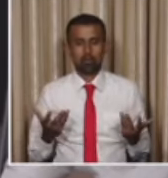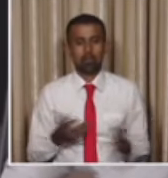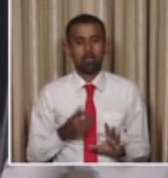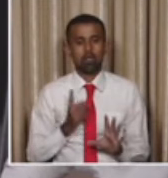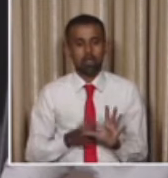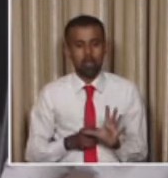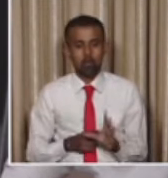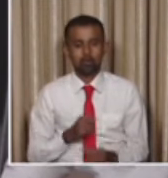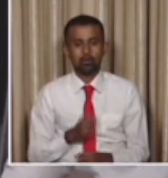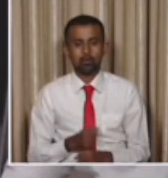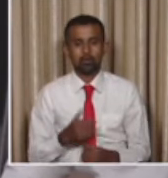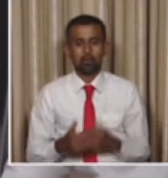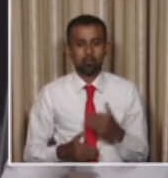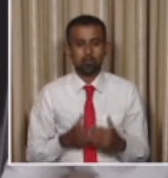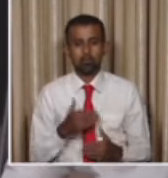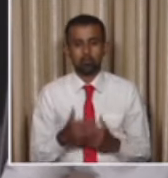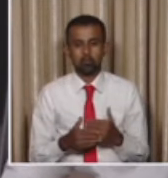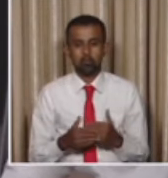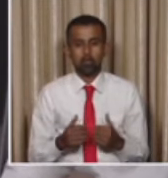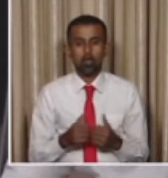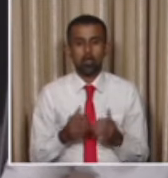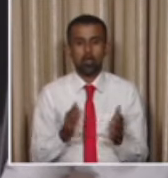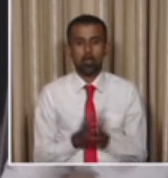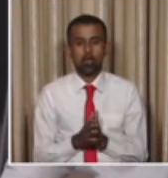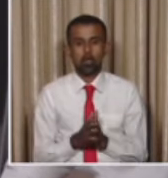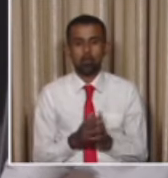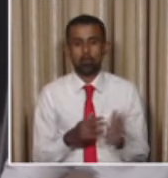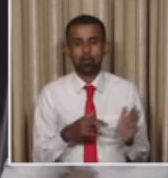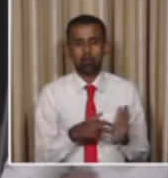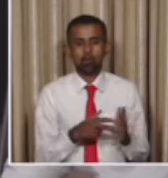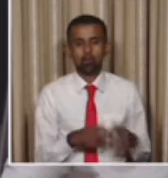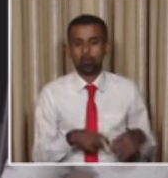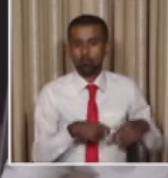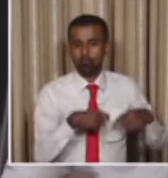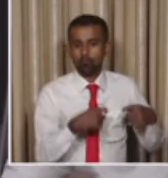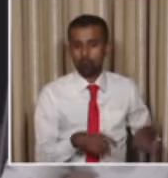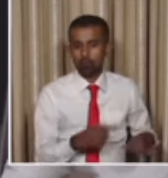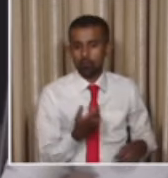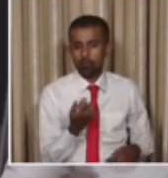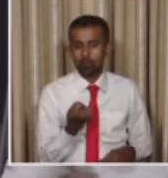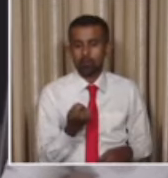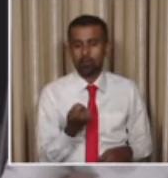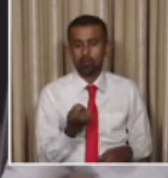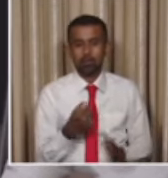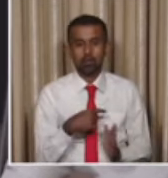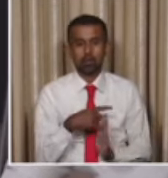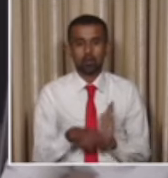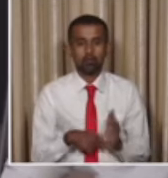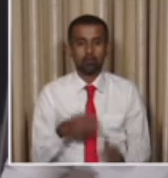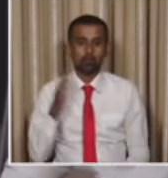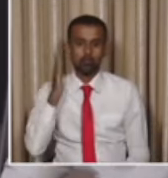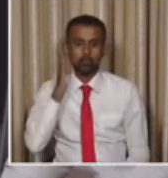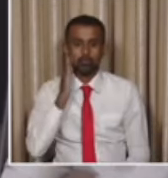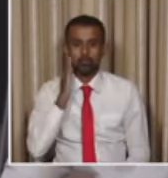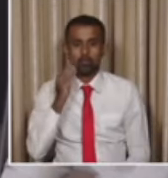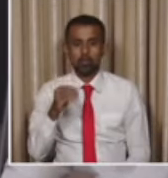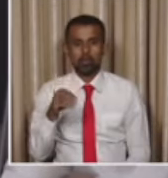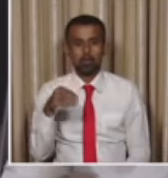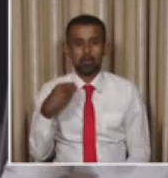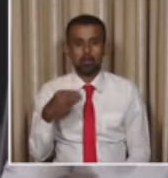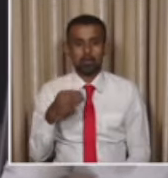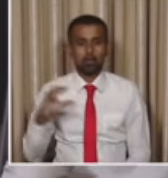හැමදාම ආණ්ඩු කරේ මේ සියලුම සංවර්ධන වියදම් සඳහා අවශ්‍ය මුදල් දේශීය විදේශීය වශයෙන් ණයට